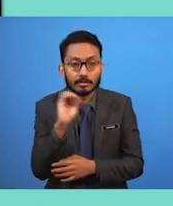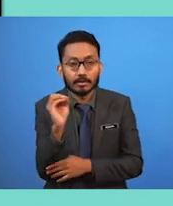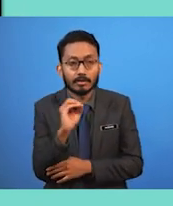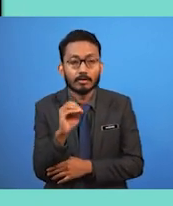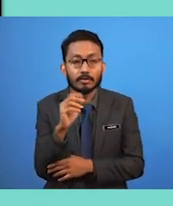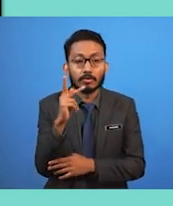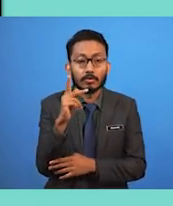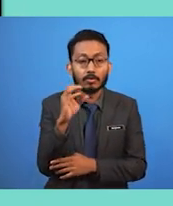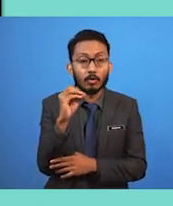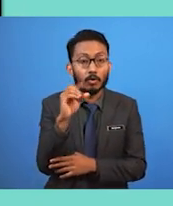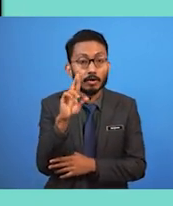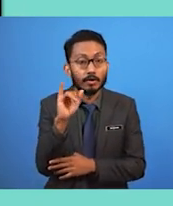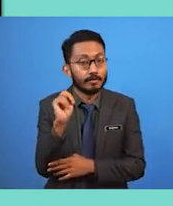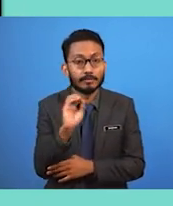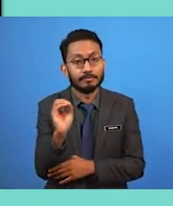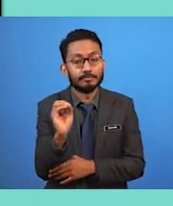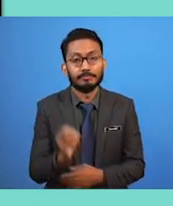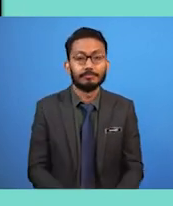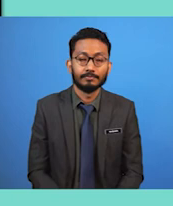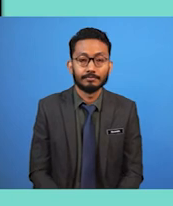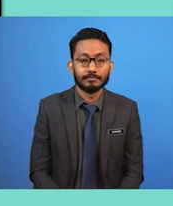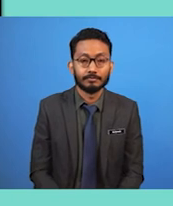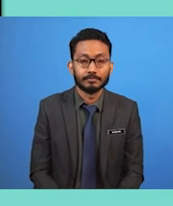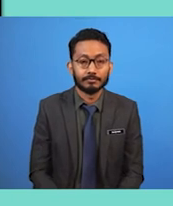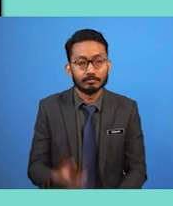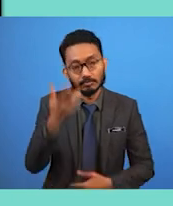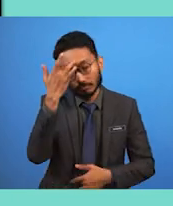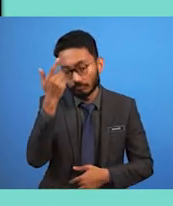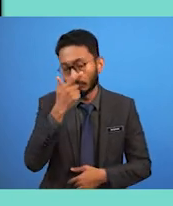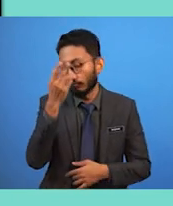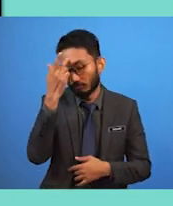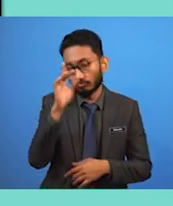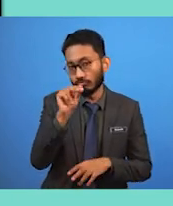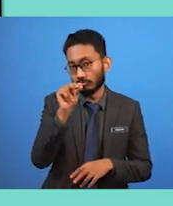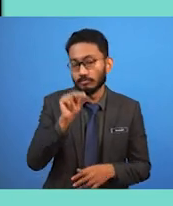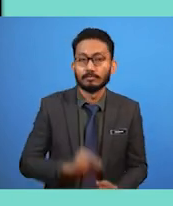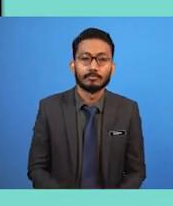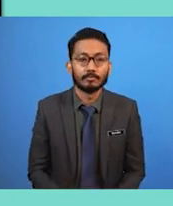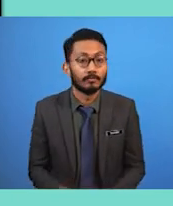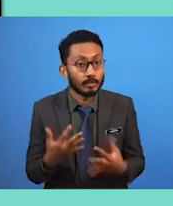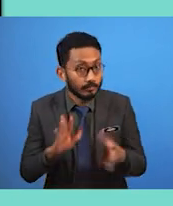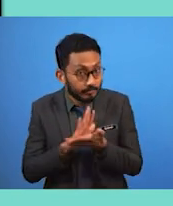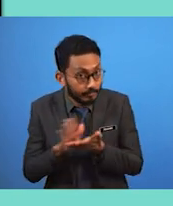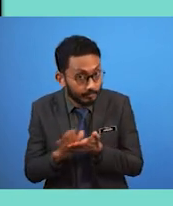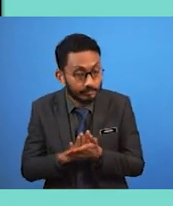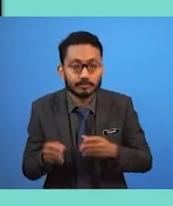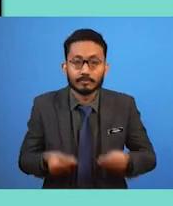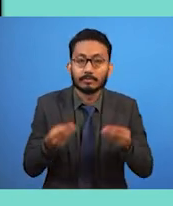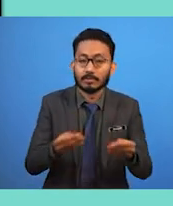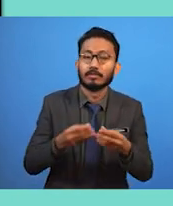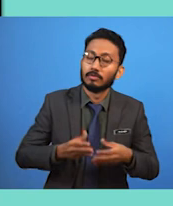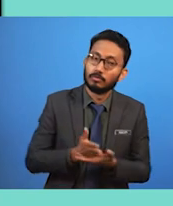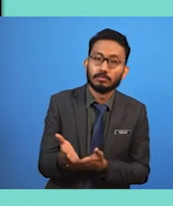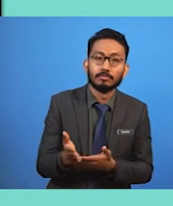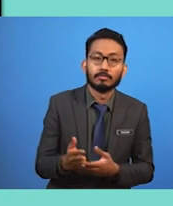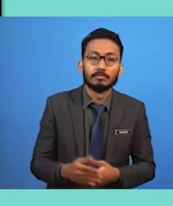mengelakkan kotoran dan jangkitan kepada ternakan. Moina spesies yang telah bersih boleh diberikan terus kepada